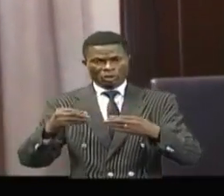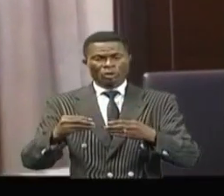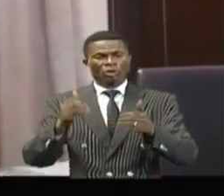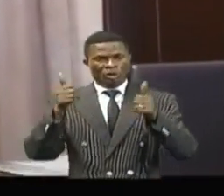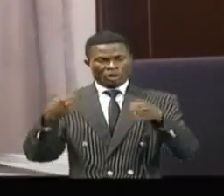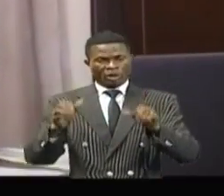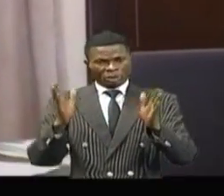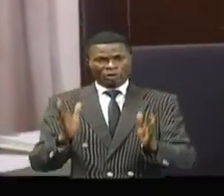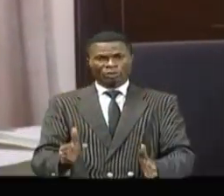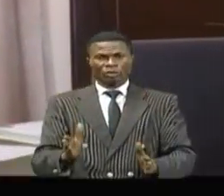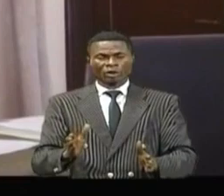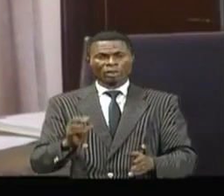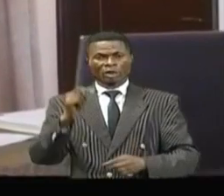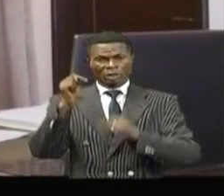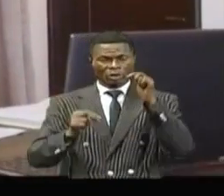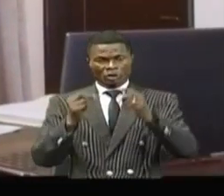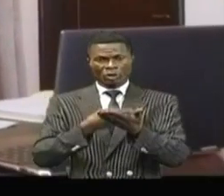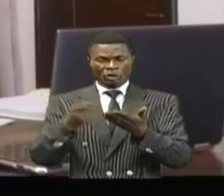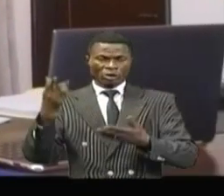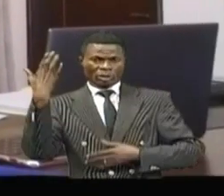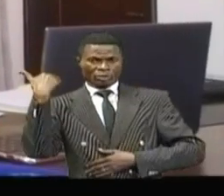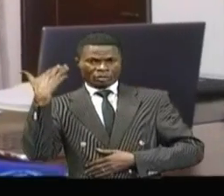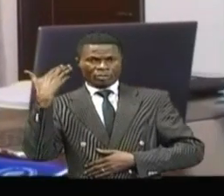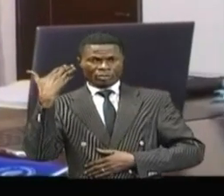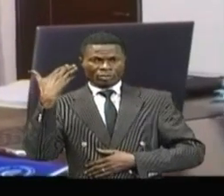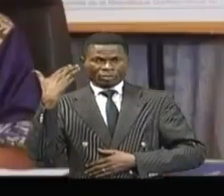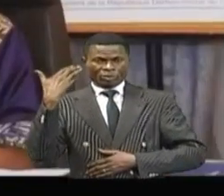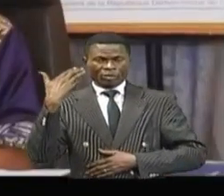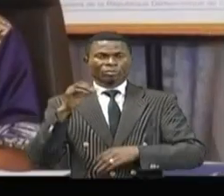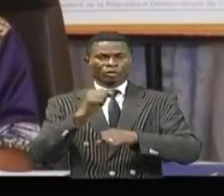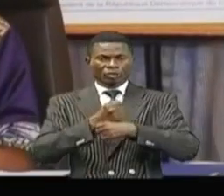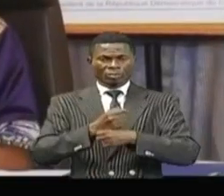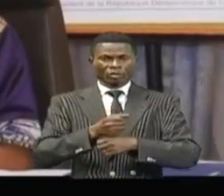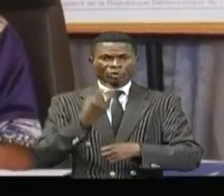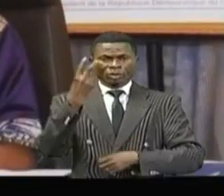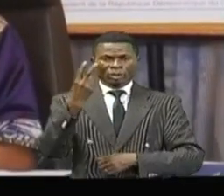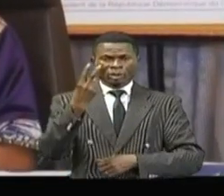maintenu à ce niveau de la semaine dernière, s'établissant à